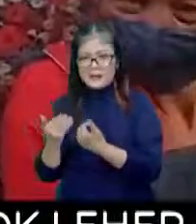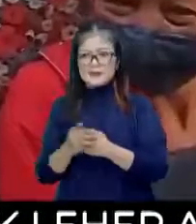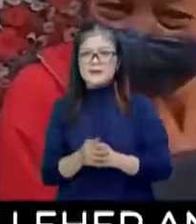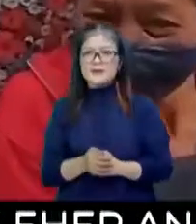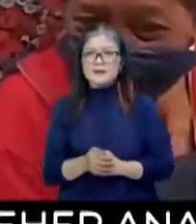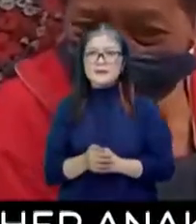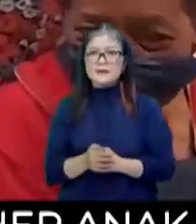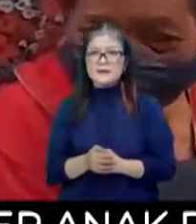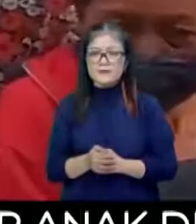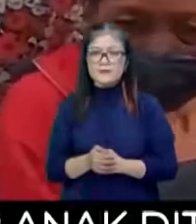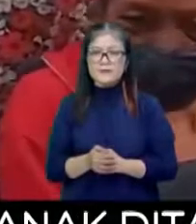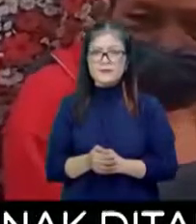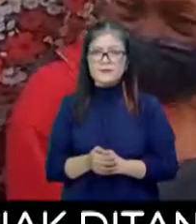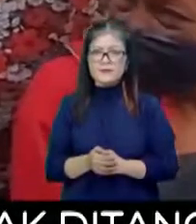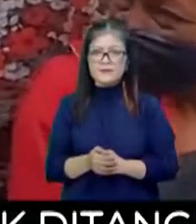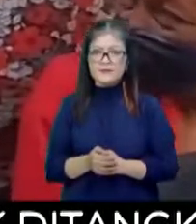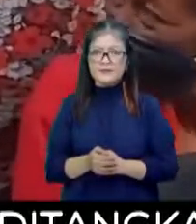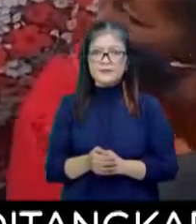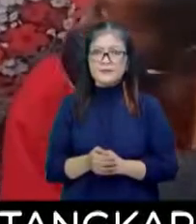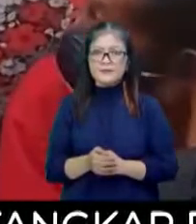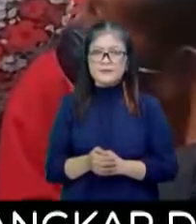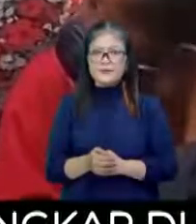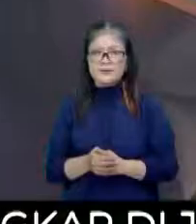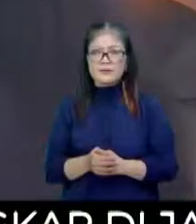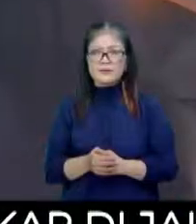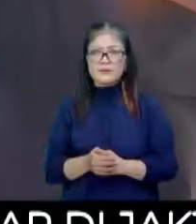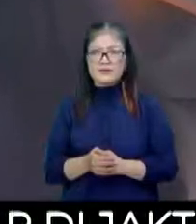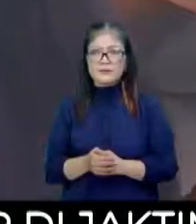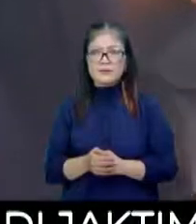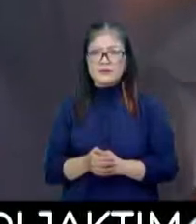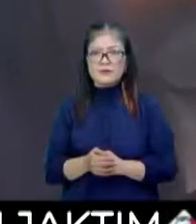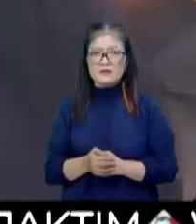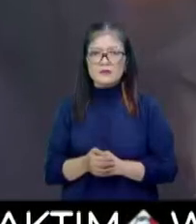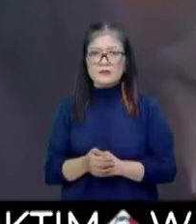Dari Karangasem Bali, Yunda Arista, iNews, melaporkan.